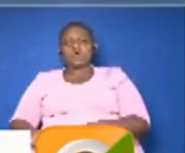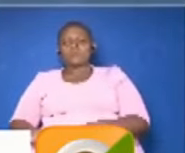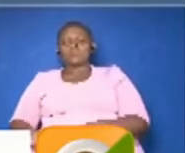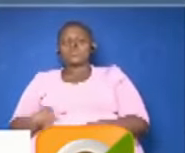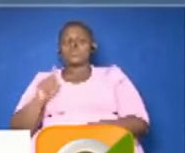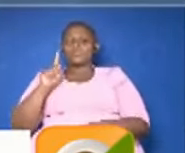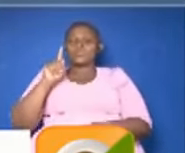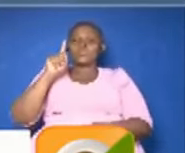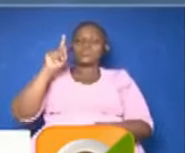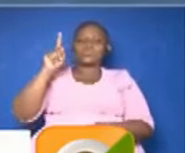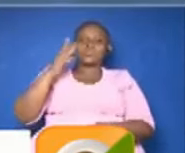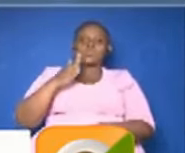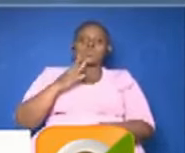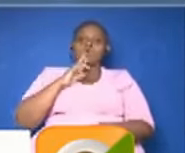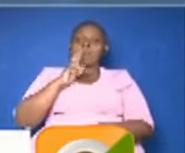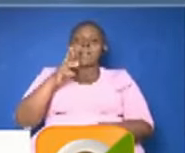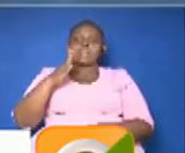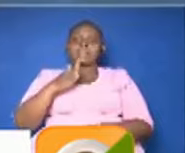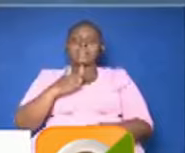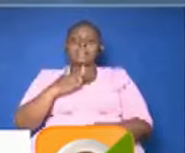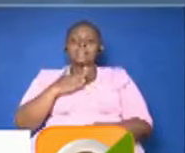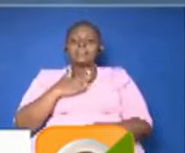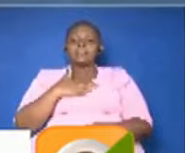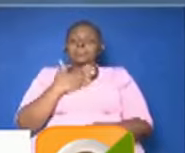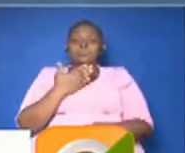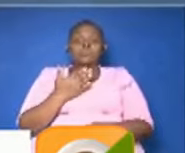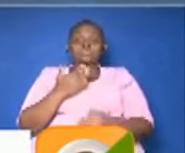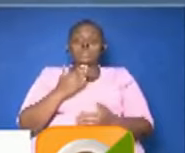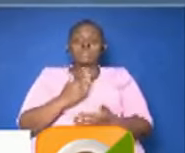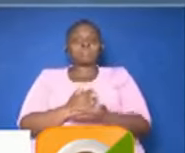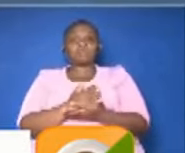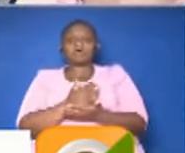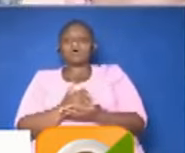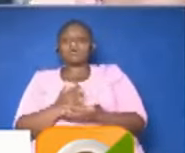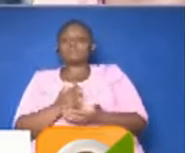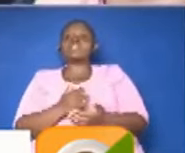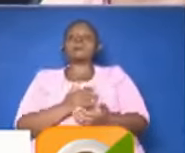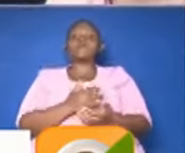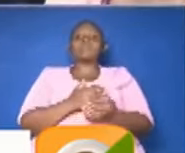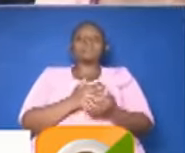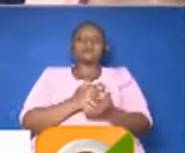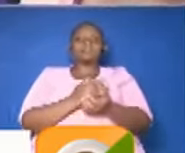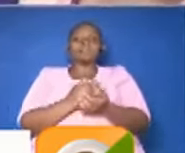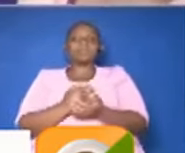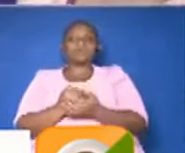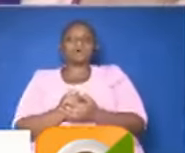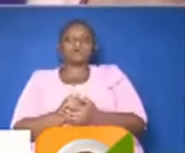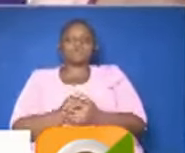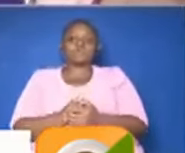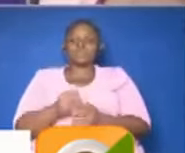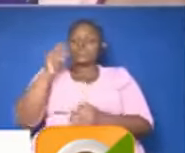sehemu yangu. Hi yangu wewe